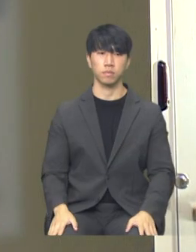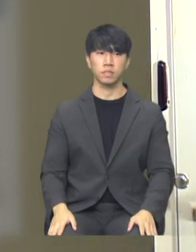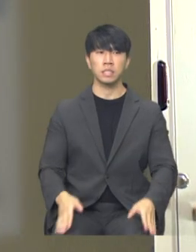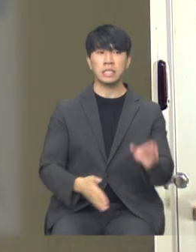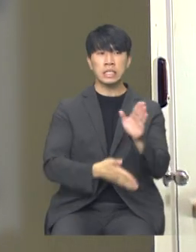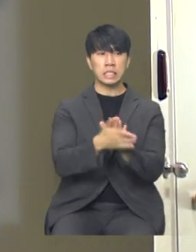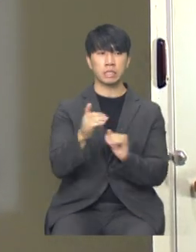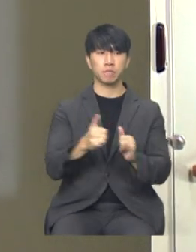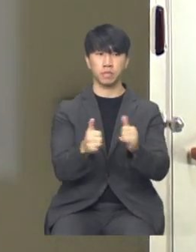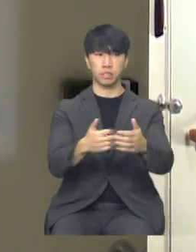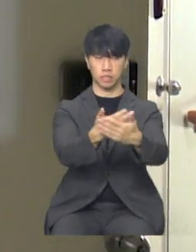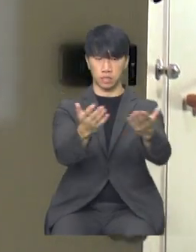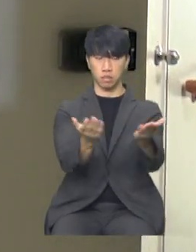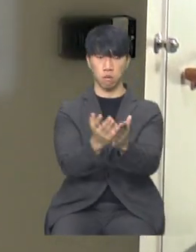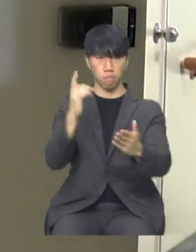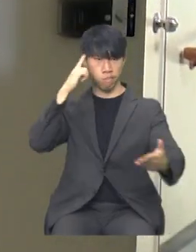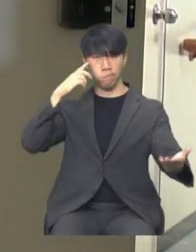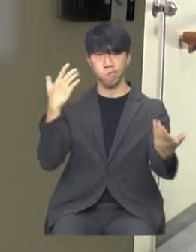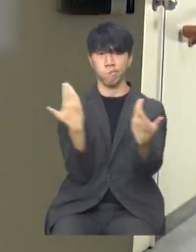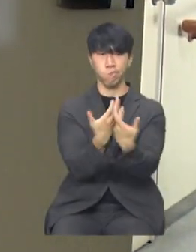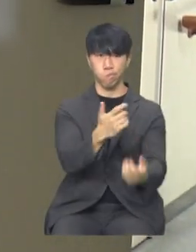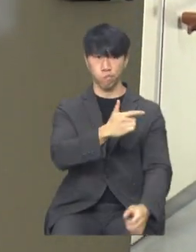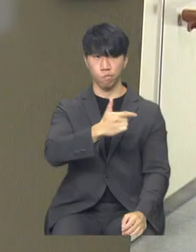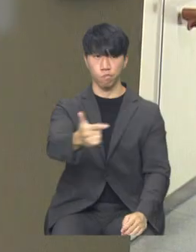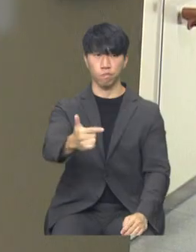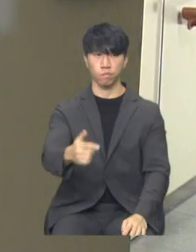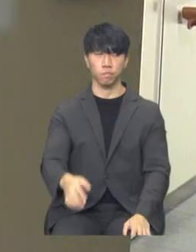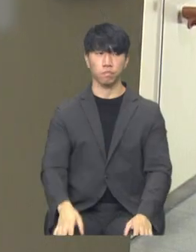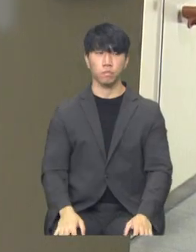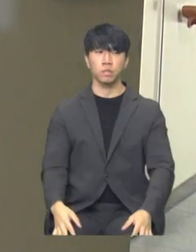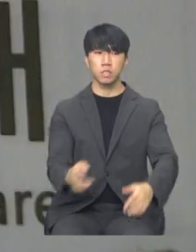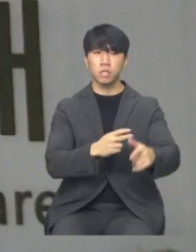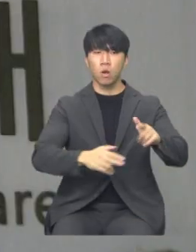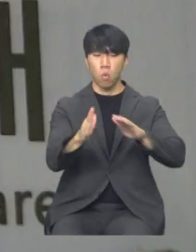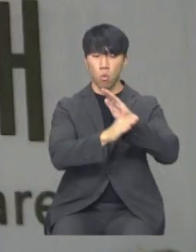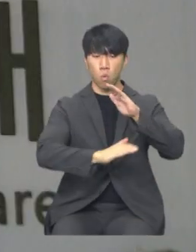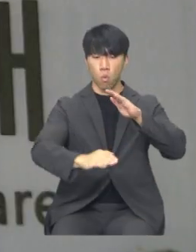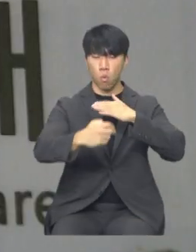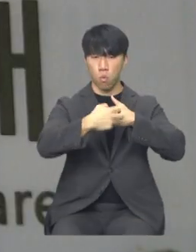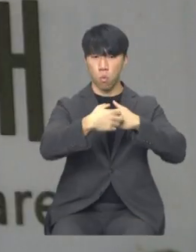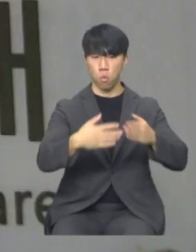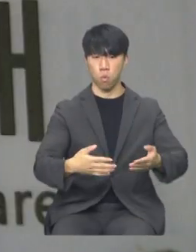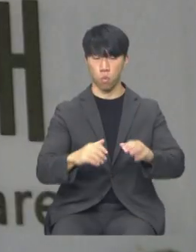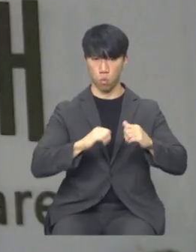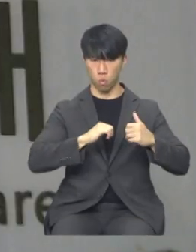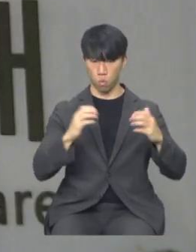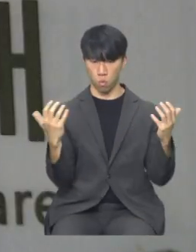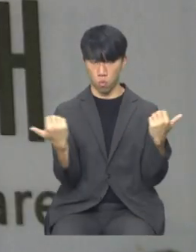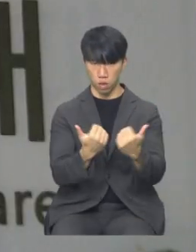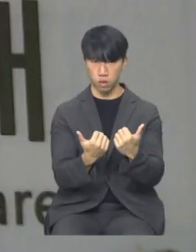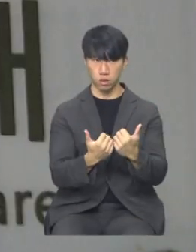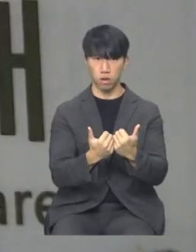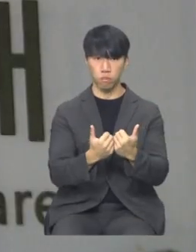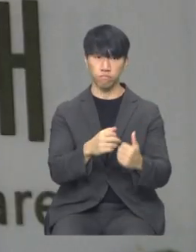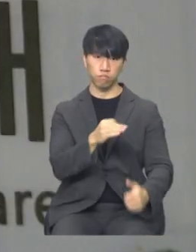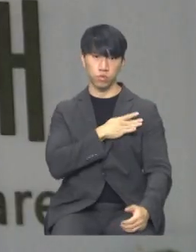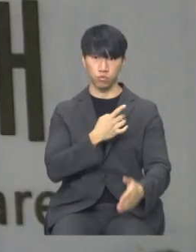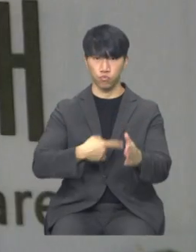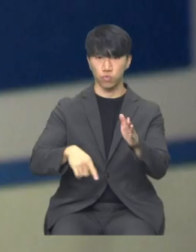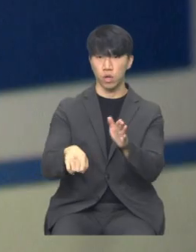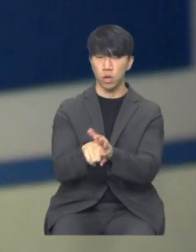시민단체는 즉각 반발하고 나섰습니다. 인천공공의료포럼은 부유층을 위한 고가의